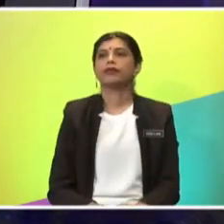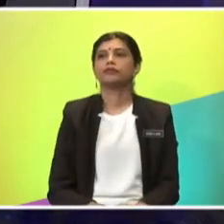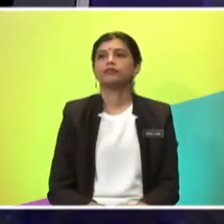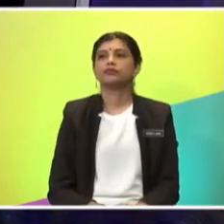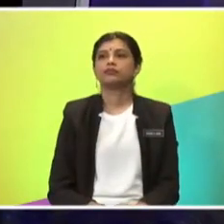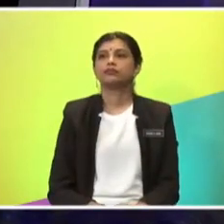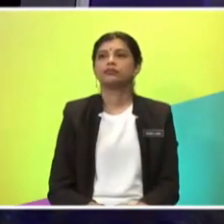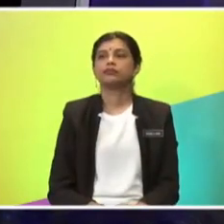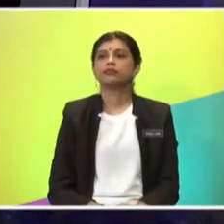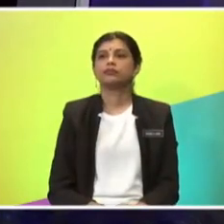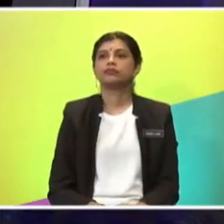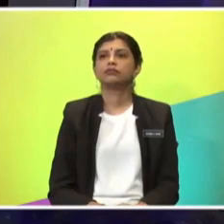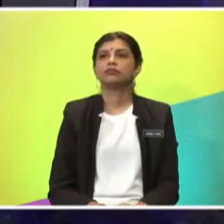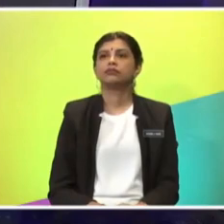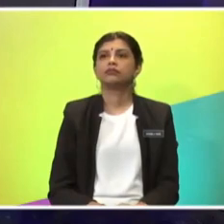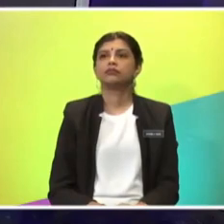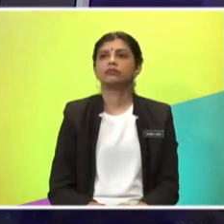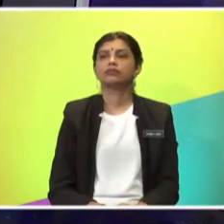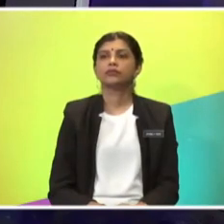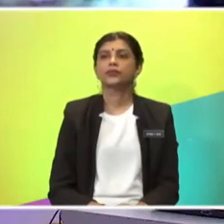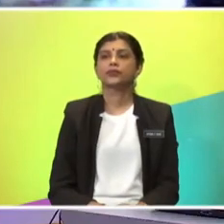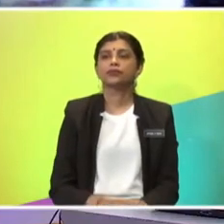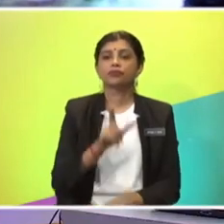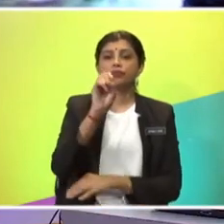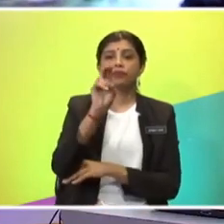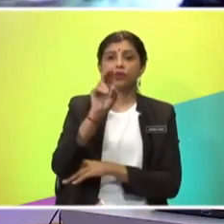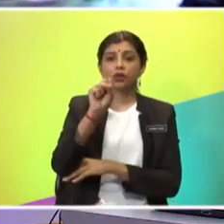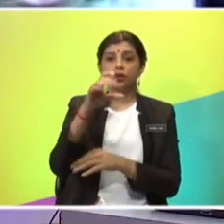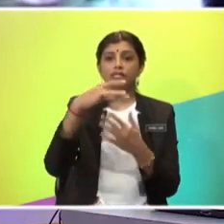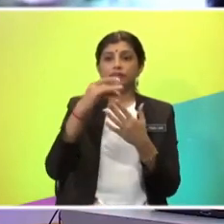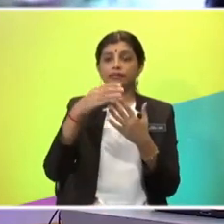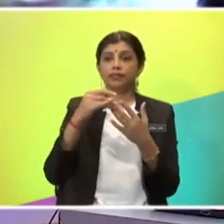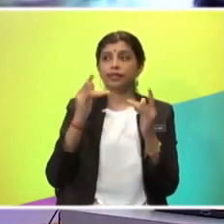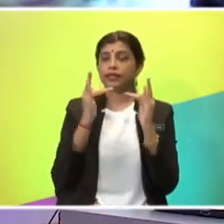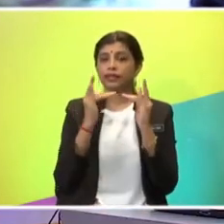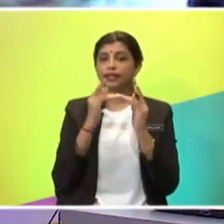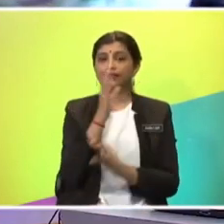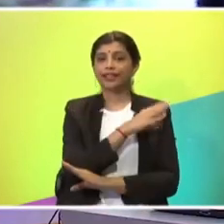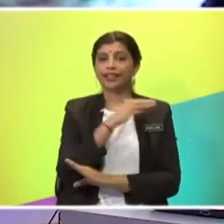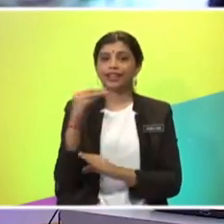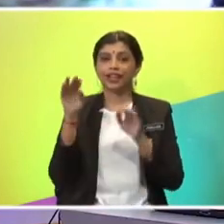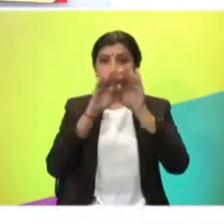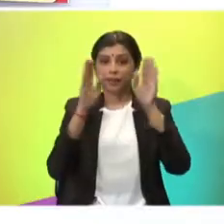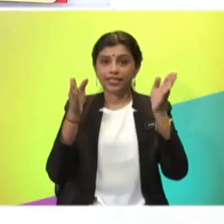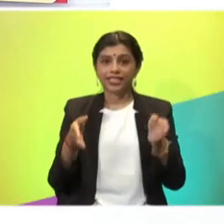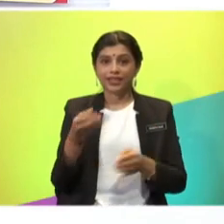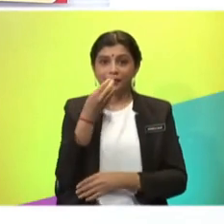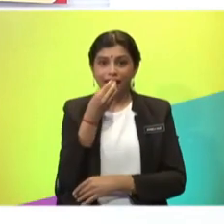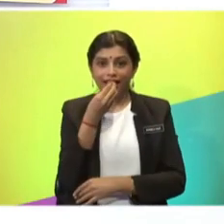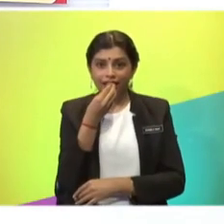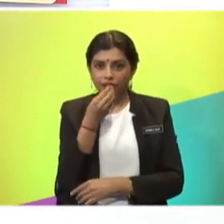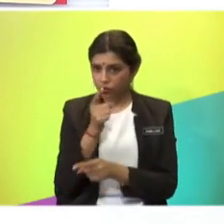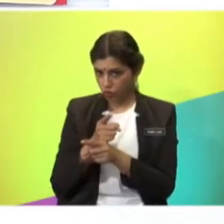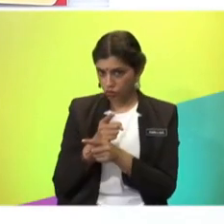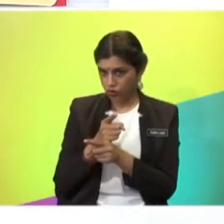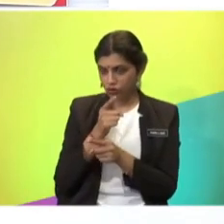yang Louis pilih tadi. Okey, Louis pilih katil dan set meja makan, betul? Betul. Okey,